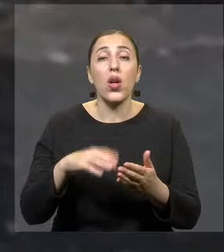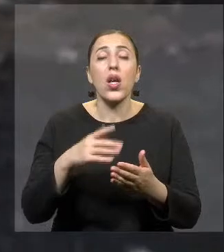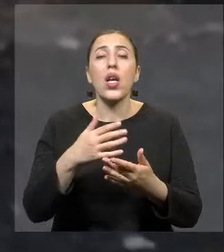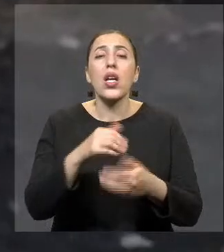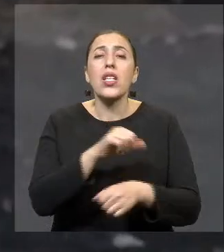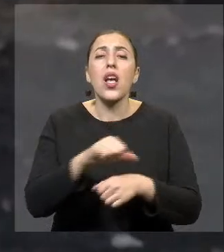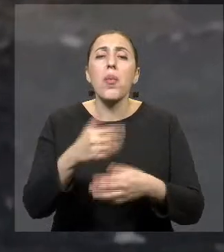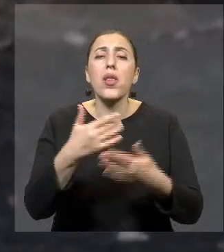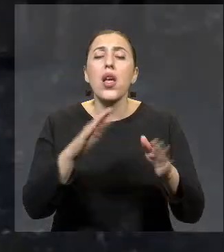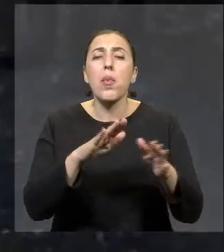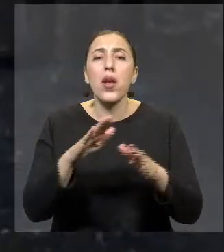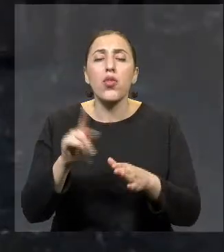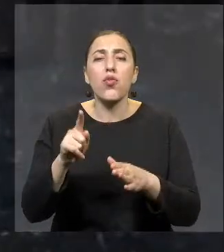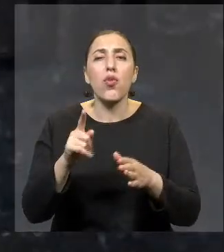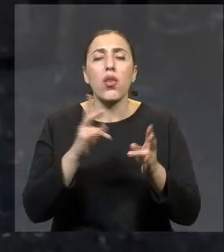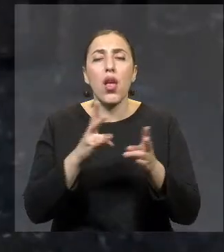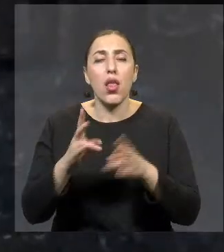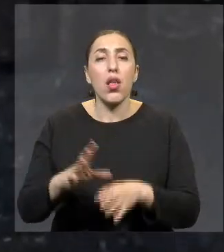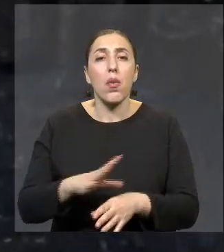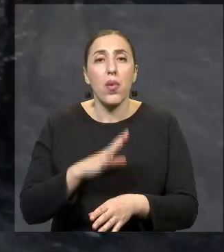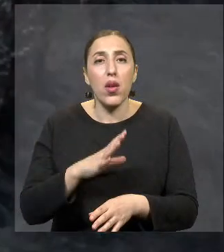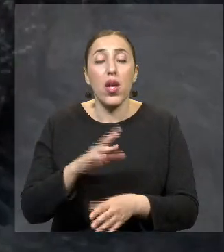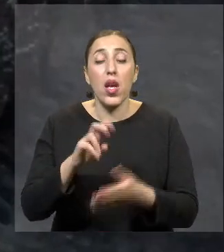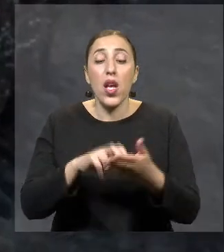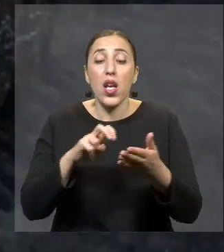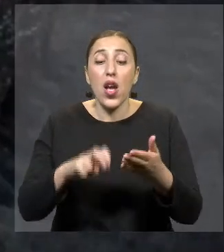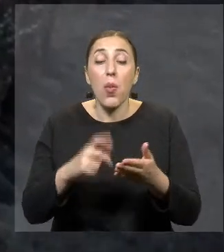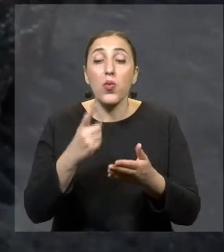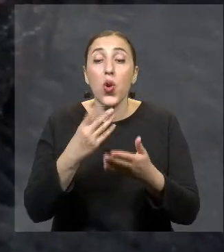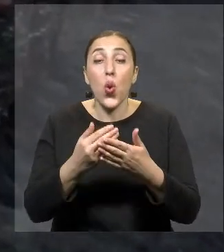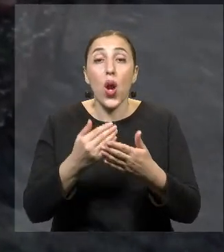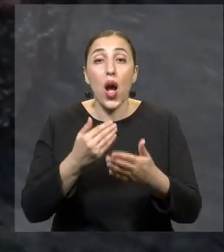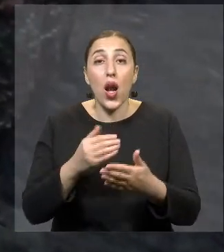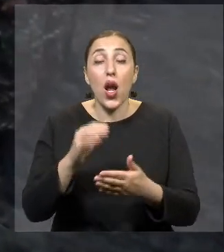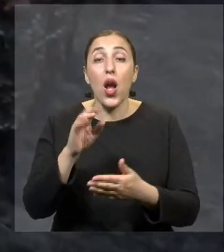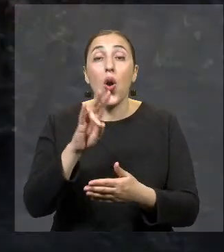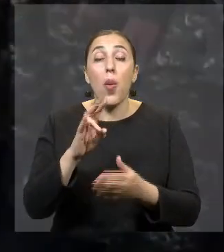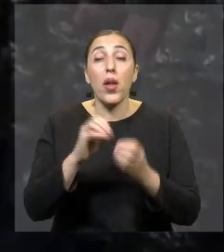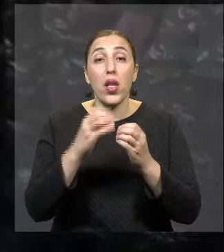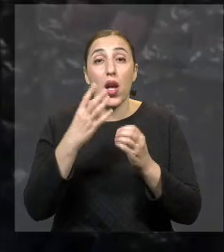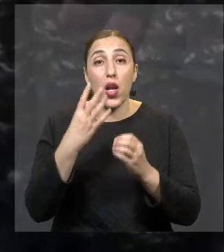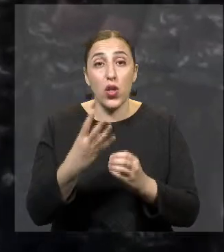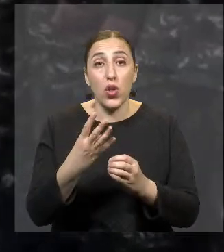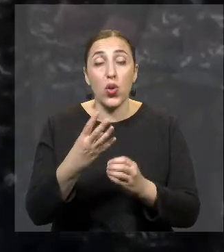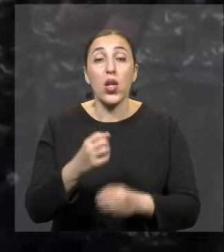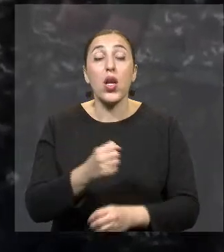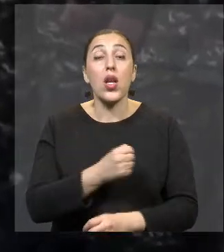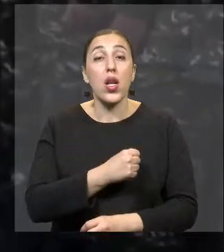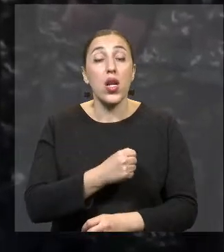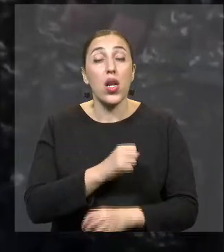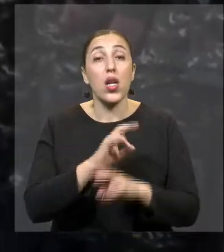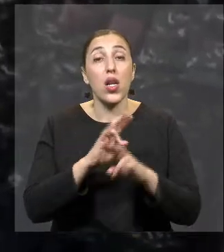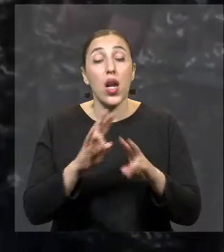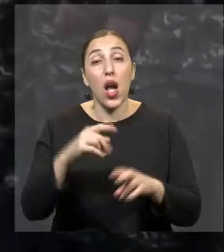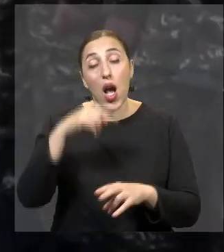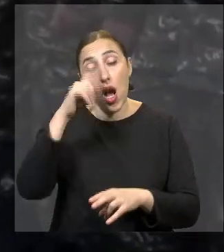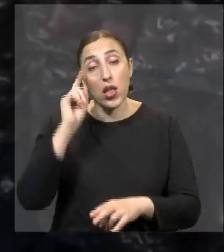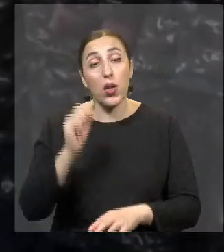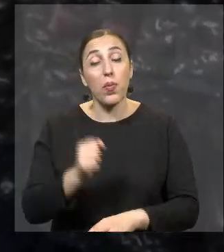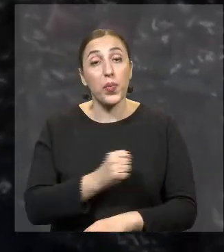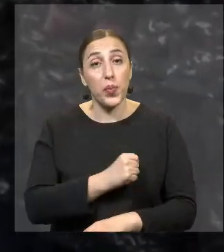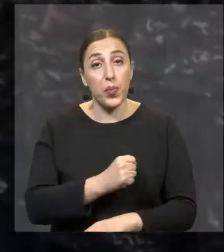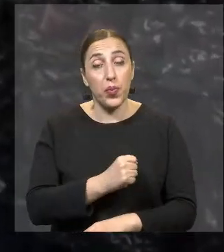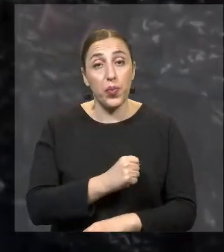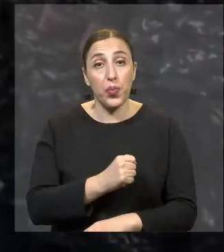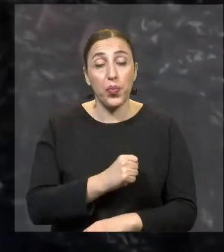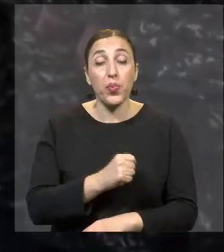միջադեպեր։ Պաշտոնանքությունից ուղիղ մեկոր առաջ նոյեմբերի 14-ին, ըստ Հայաստանի ռազմական գիրատեշտության ադրբեջանական զինված